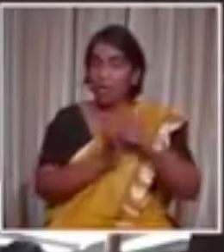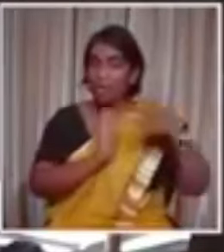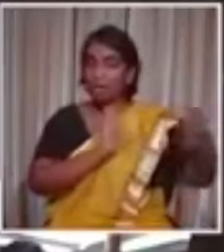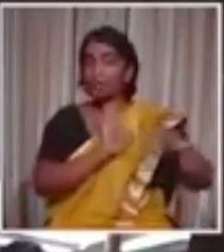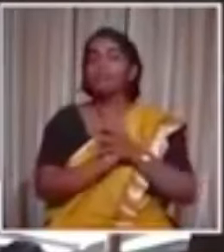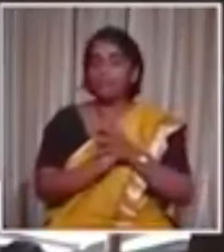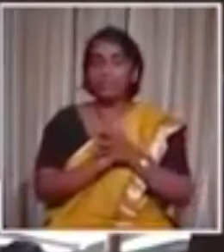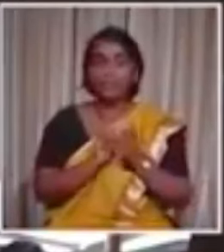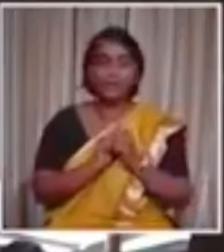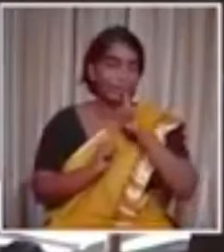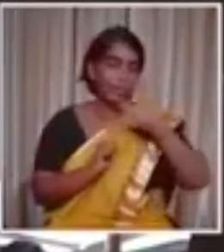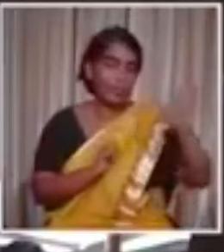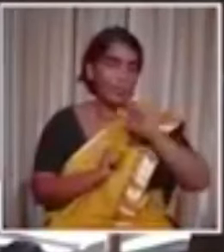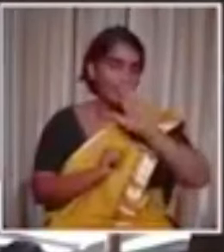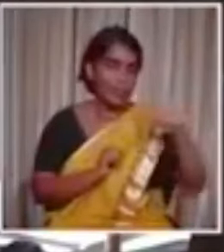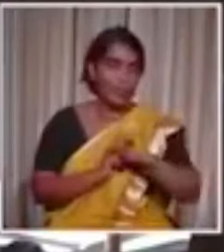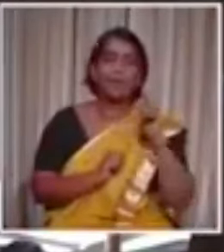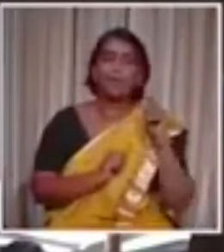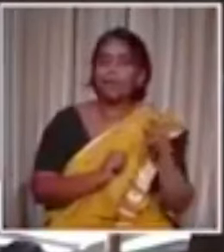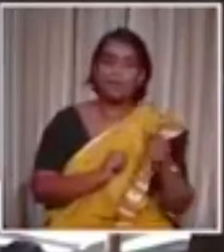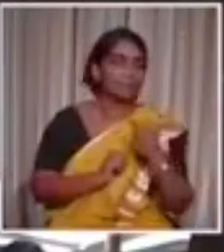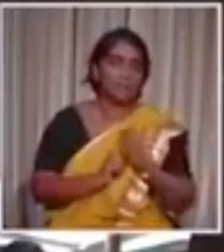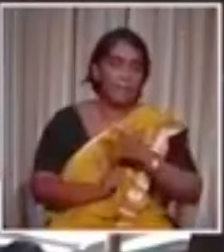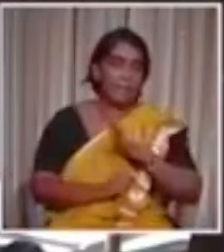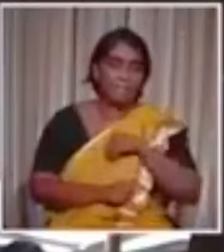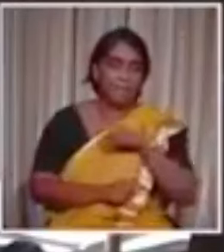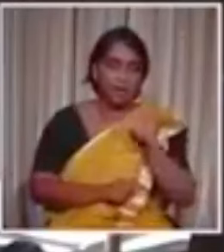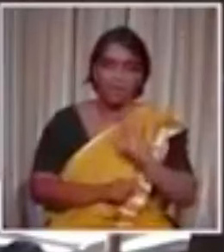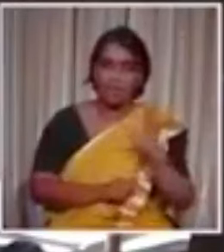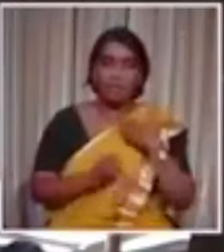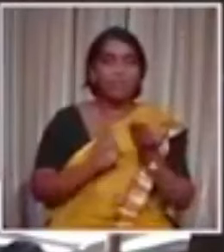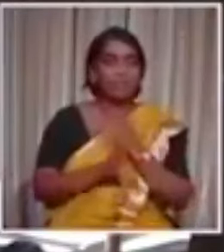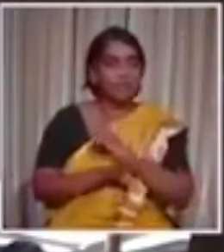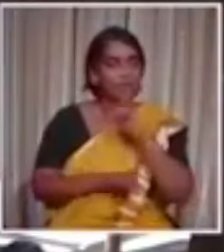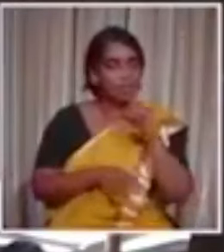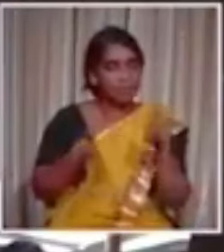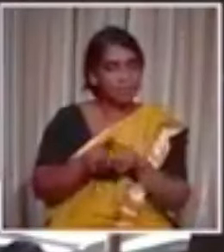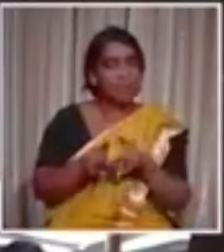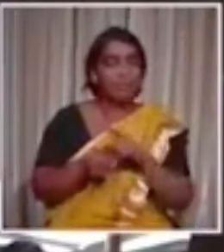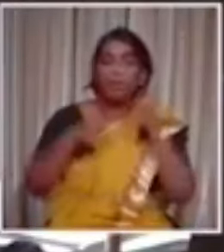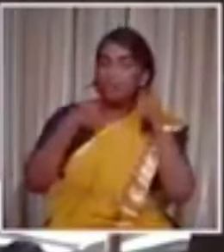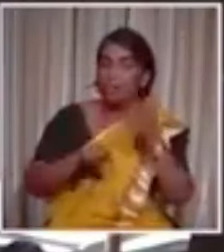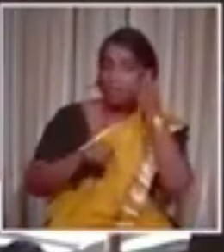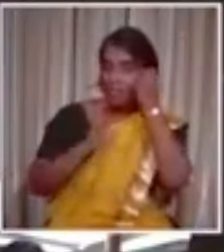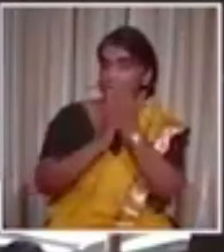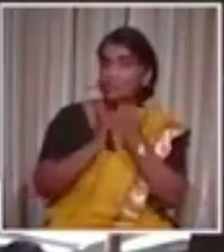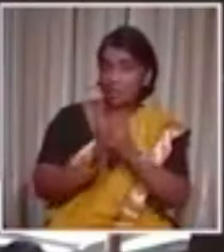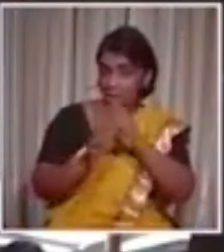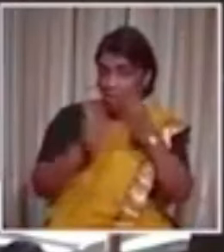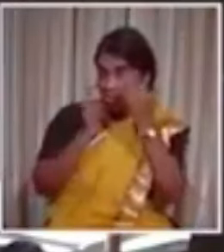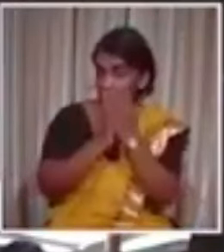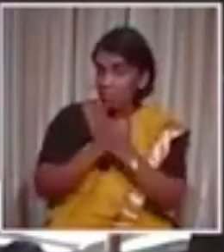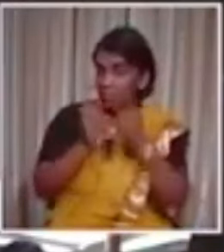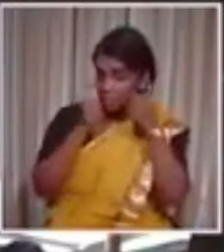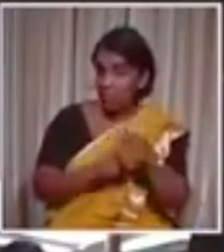පත් කිරීම සඳහා අපිට කරන ආරාධනය අපි ඒකට එකඟ නැහැ. මා කලින් කිව්වර පරිදිම සාධනීය යෝජනාව ඉදිරිපත් කරනවා නම් ඒ